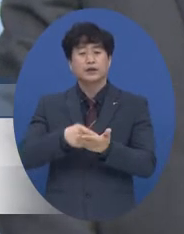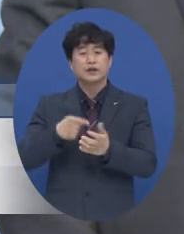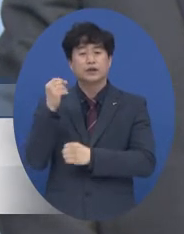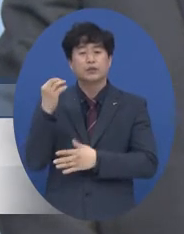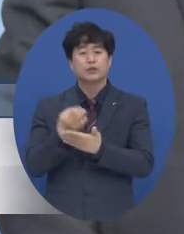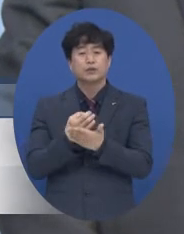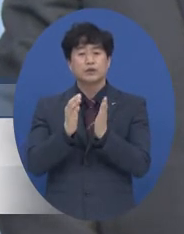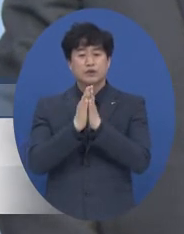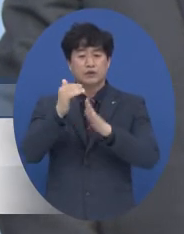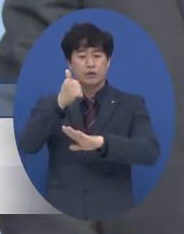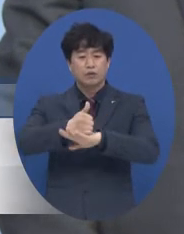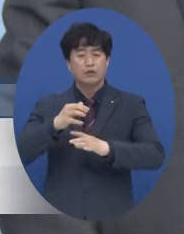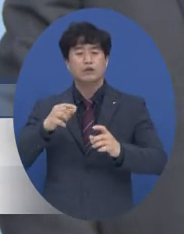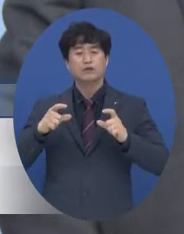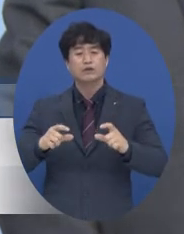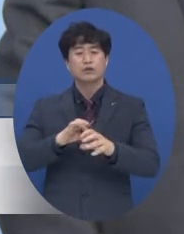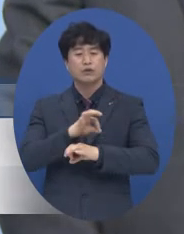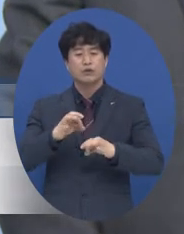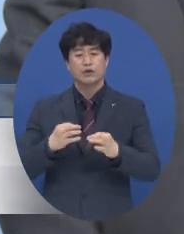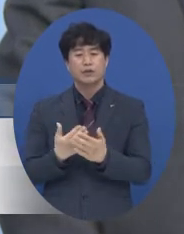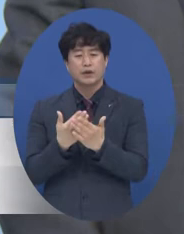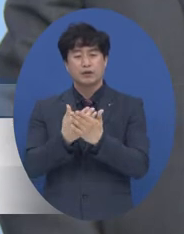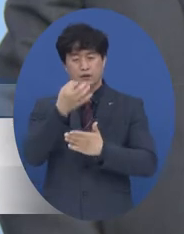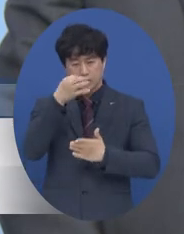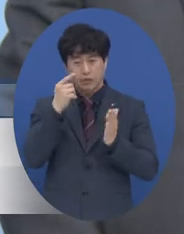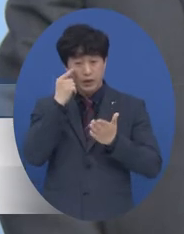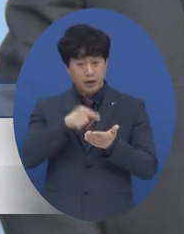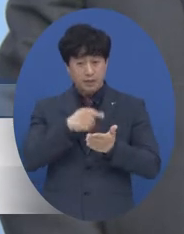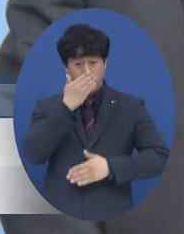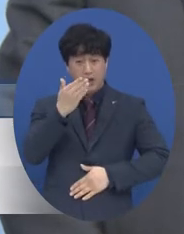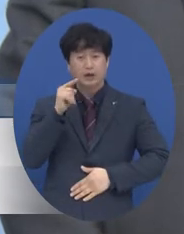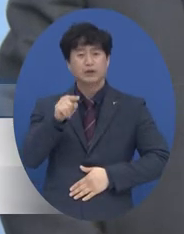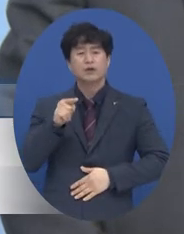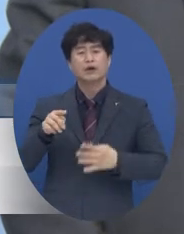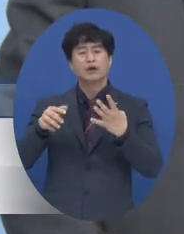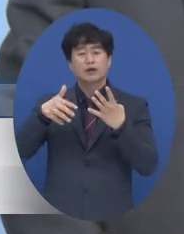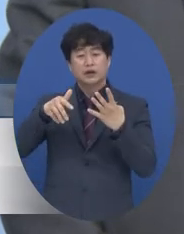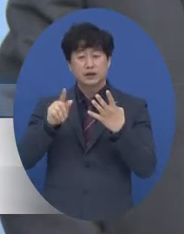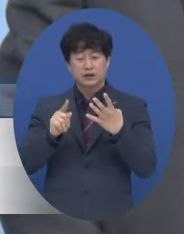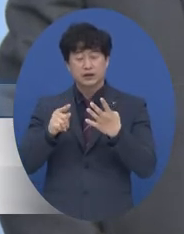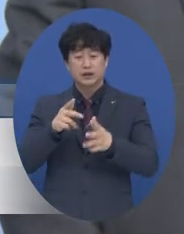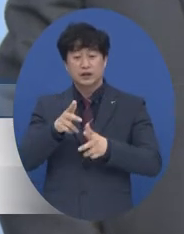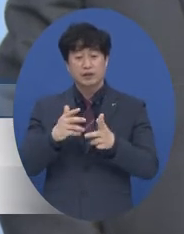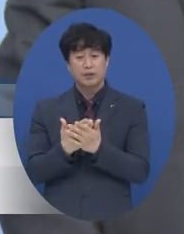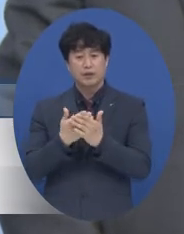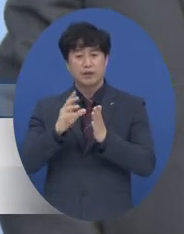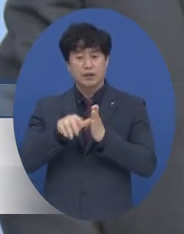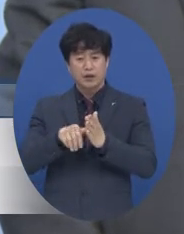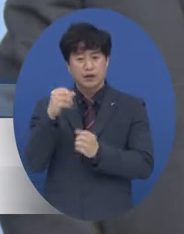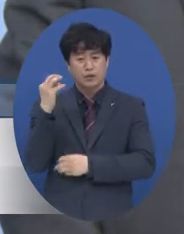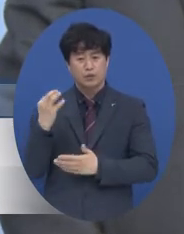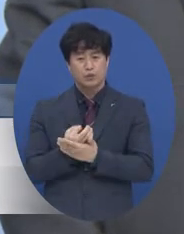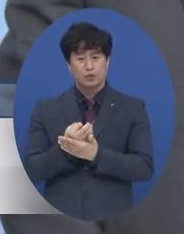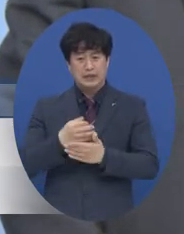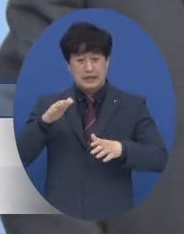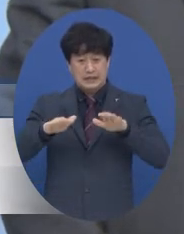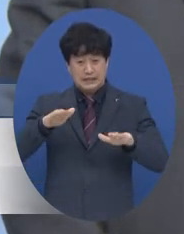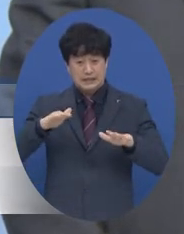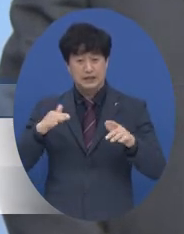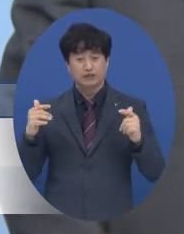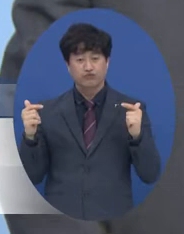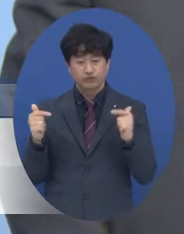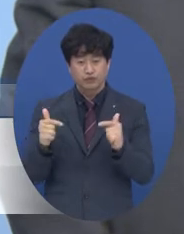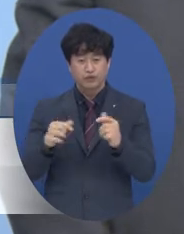지역경제 활성화 효과를 확인할 수 있었습니다 얘는 4 차 산업혁명 시대 기본소득 이 양극화와 나와